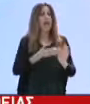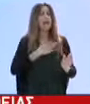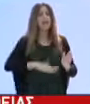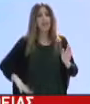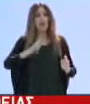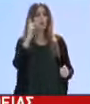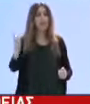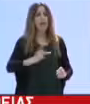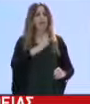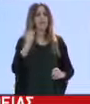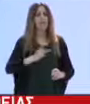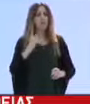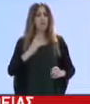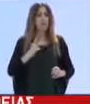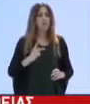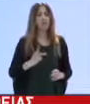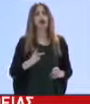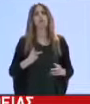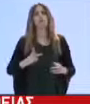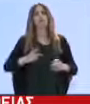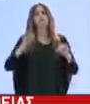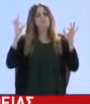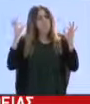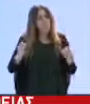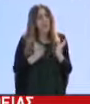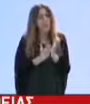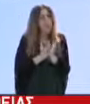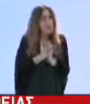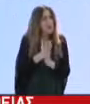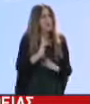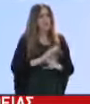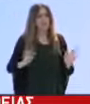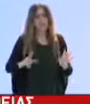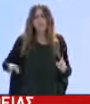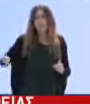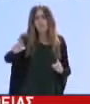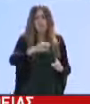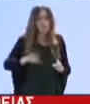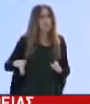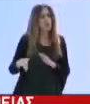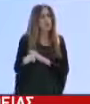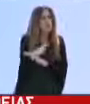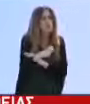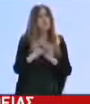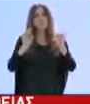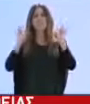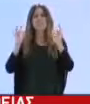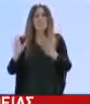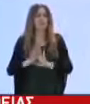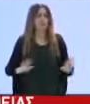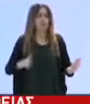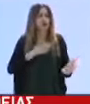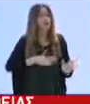αξιοκρατίας. Και τότε είμαι βέβαιος ότι θα πιστούν, είμαι βέβαιος ότι θα έρθουν μαζί μας για να